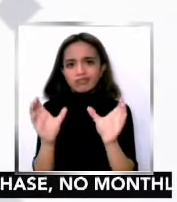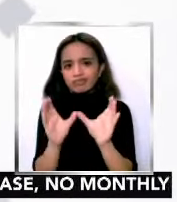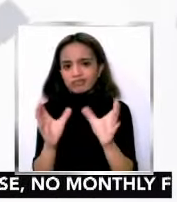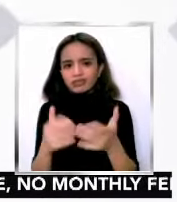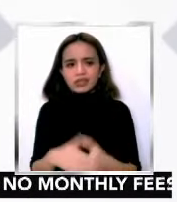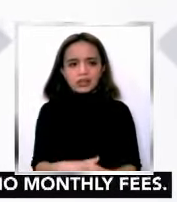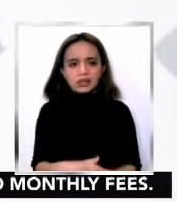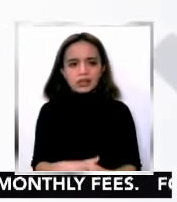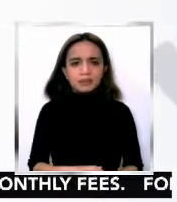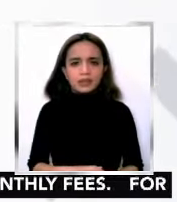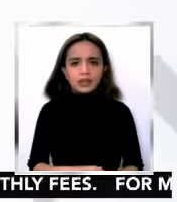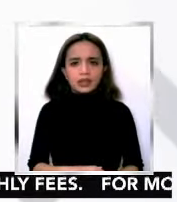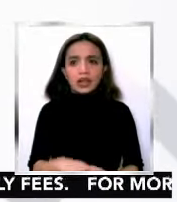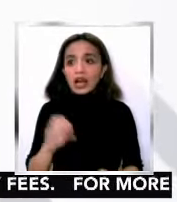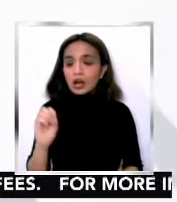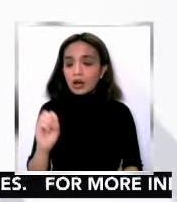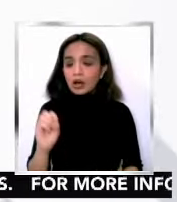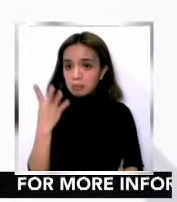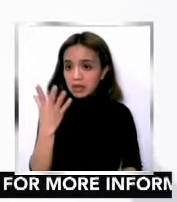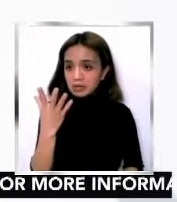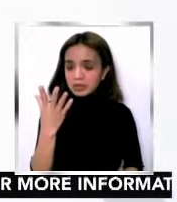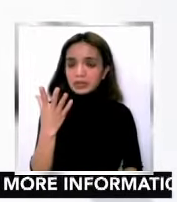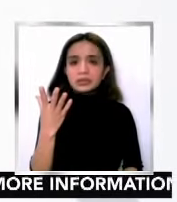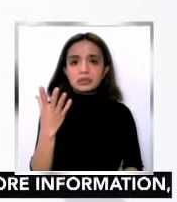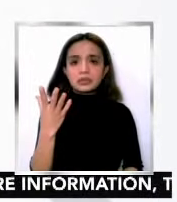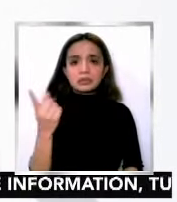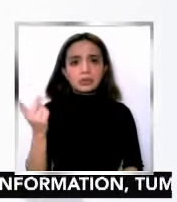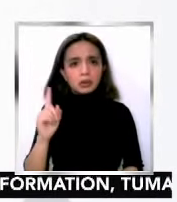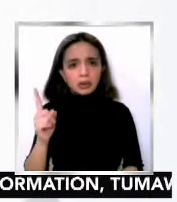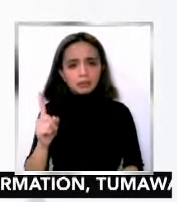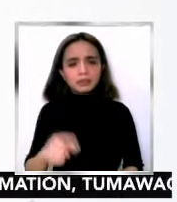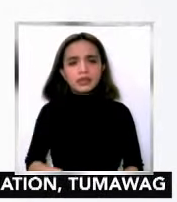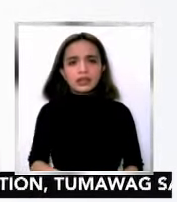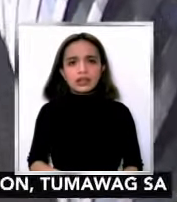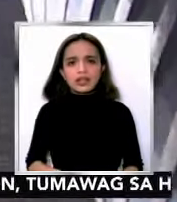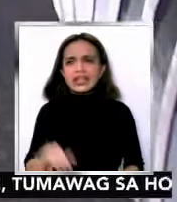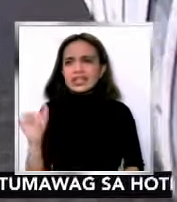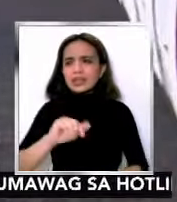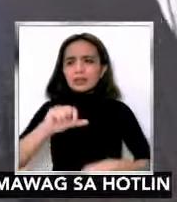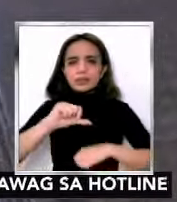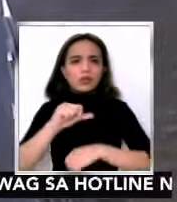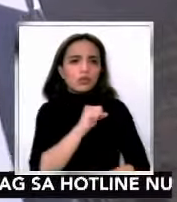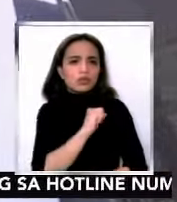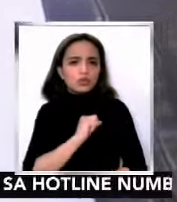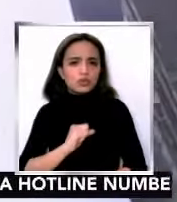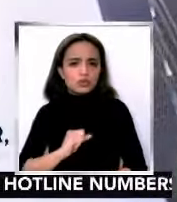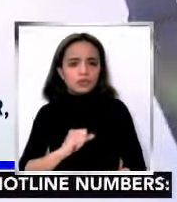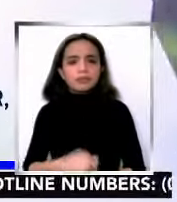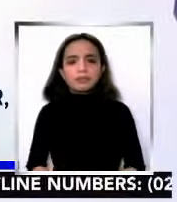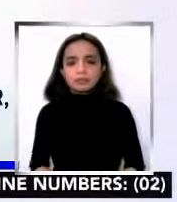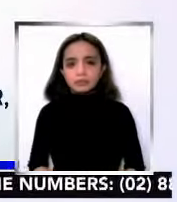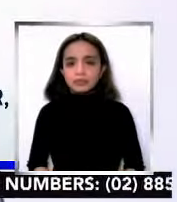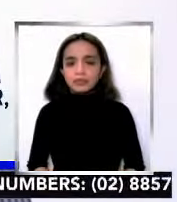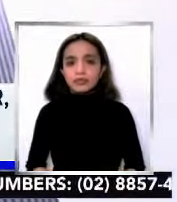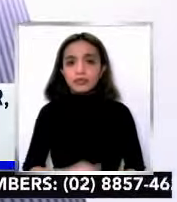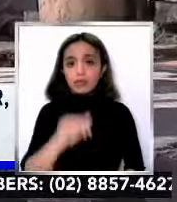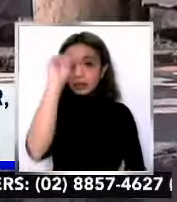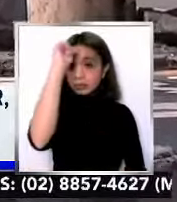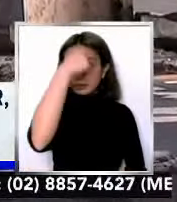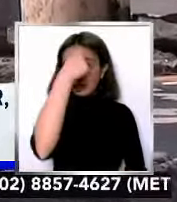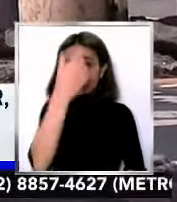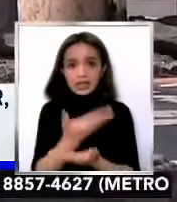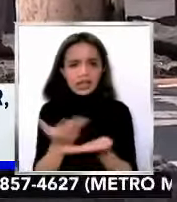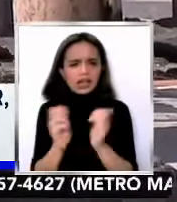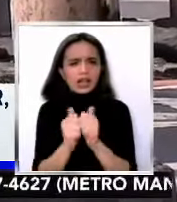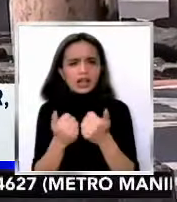quotation po kung magkano yung magagastos doon sa kanyang parang operasyon. Paalala ng mga eksperto sa publiko para makaiwas